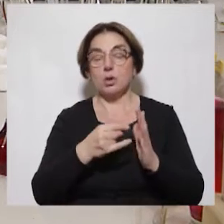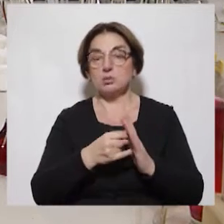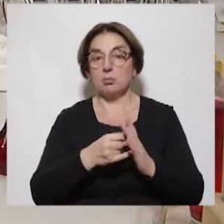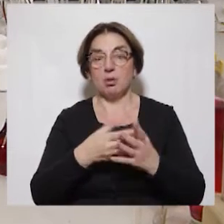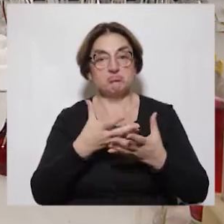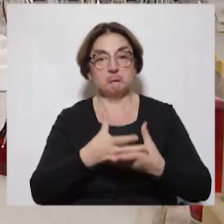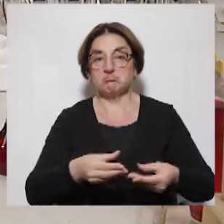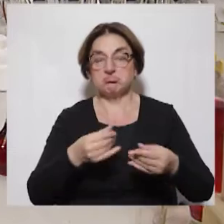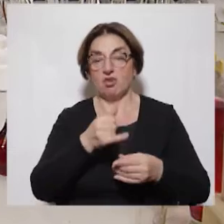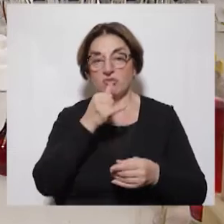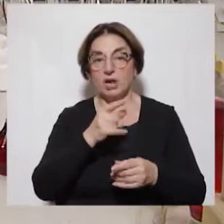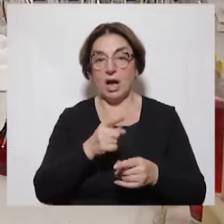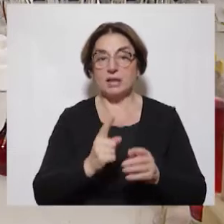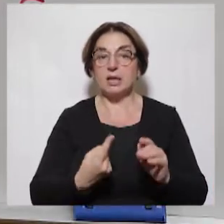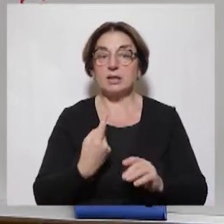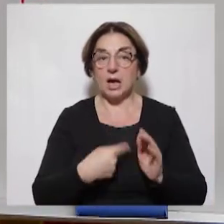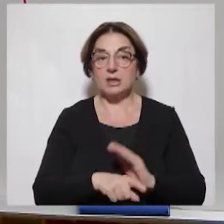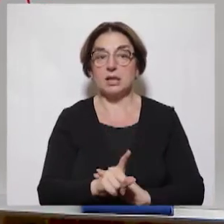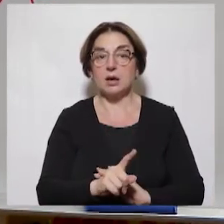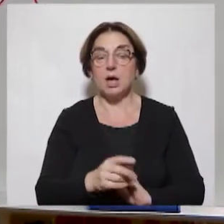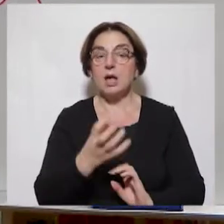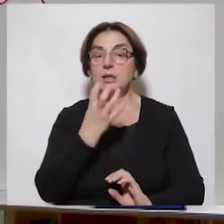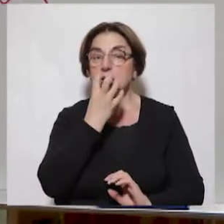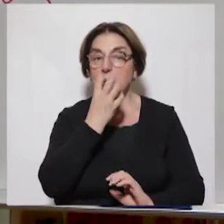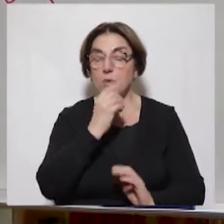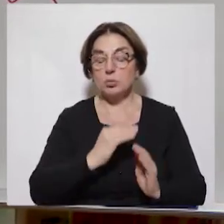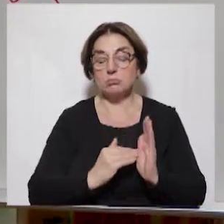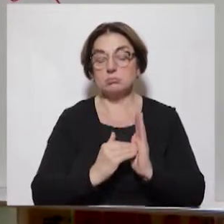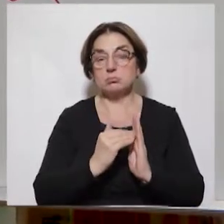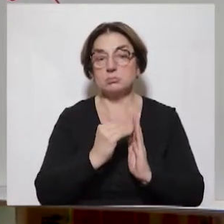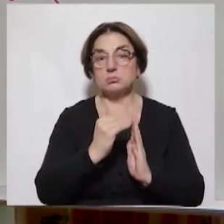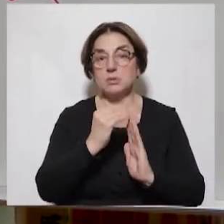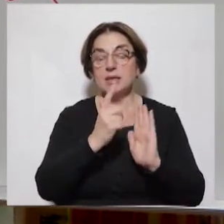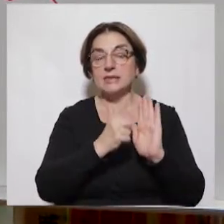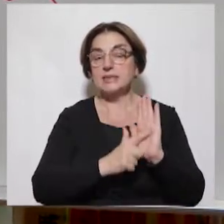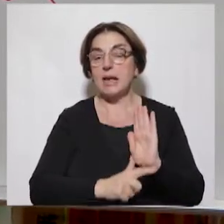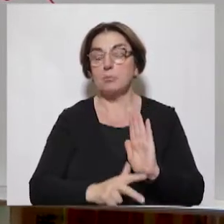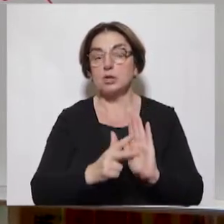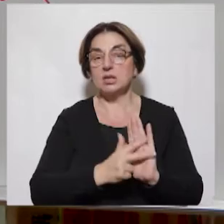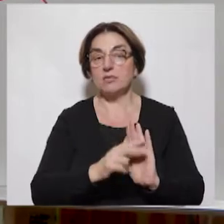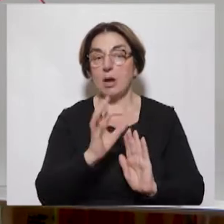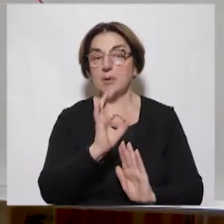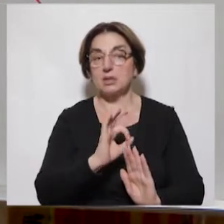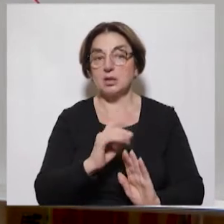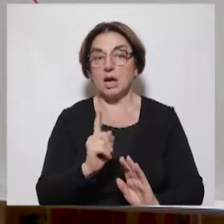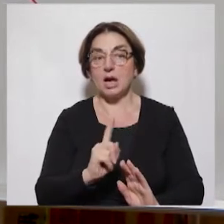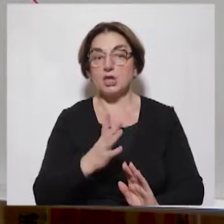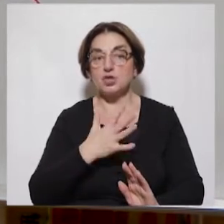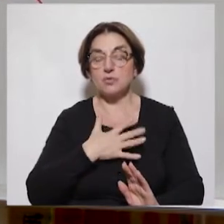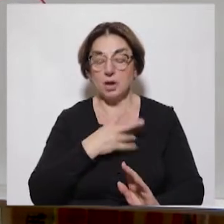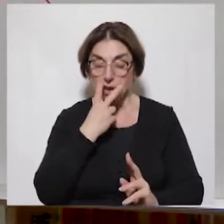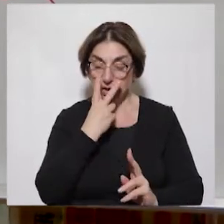არ დუღს. აქედან გამომდინარე, პირველ ეტაპზე ტემპერატურა უნდა გაიზარდოს 78 გრადუსამდე, რომ ჩვენ